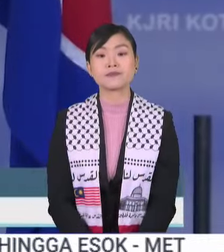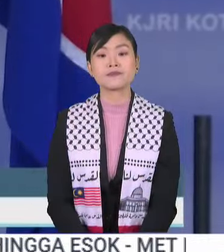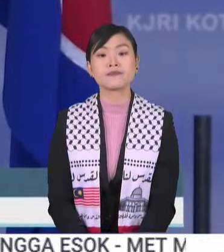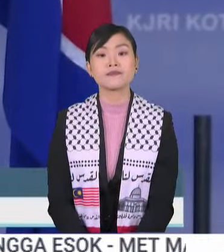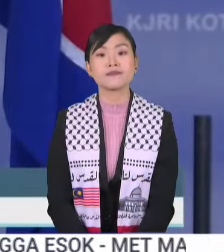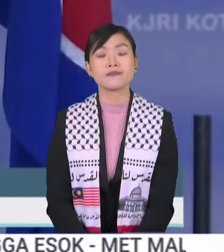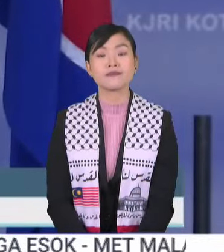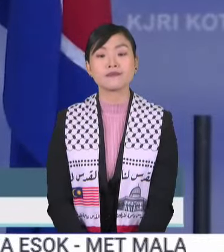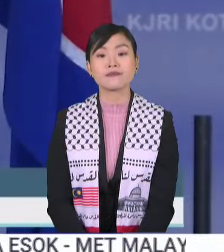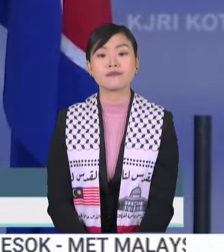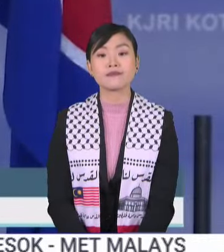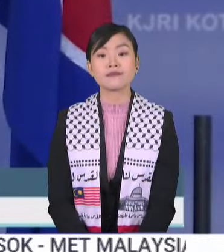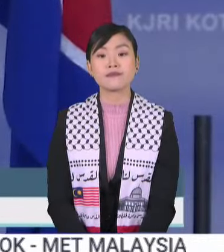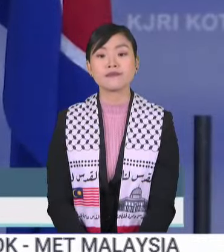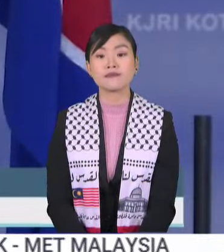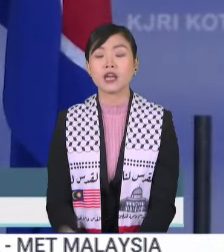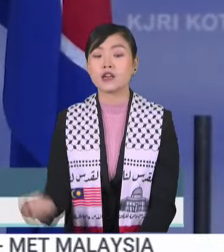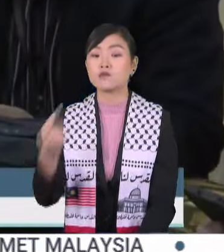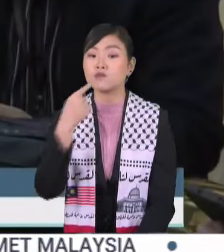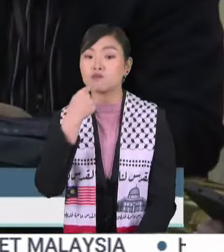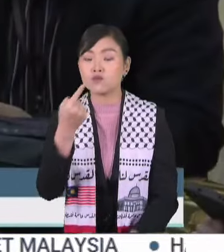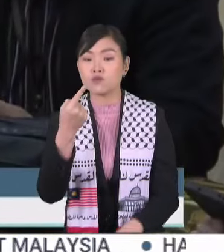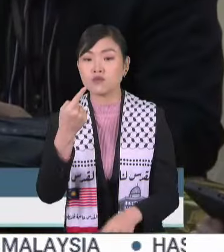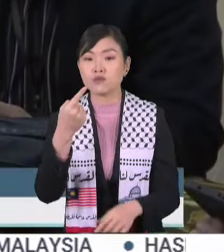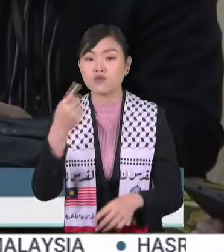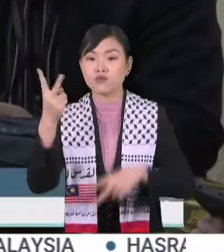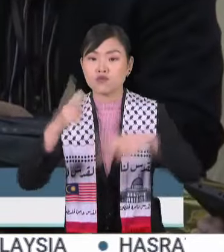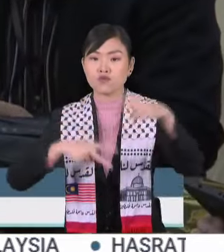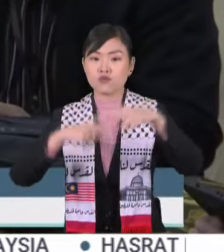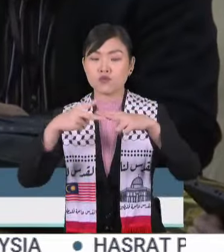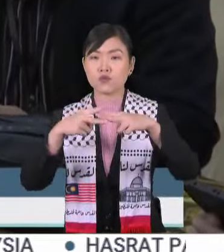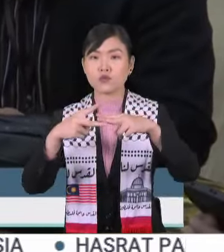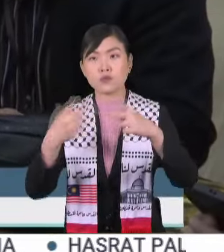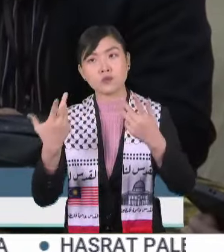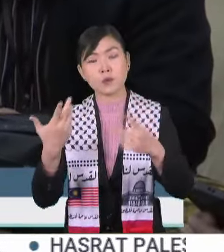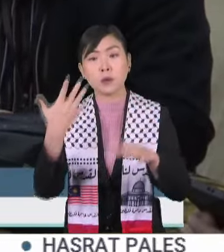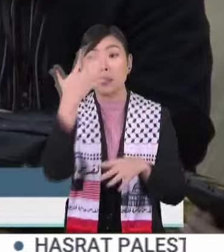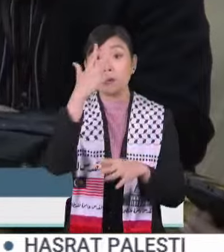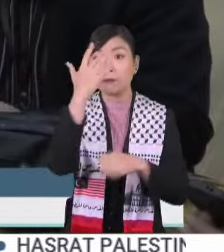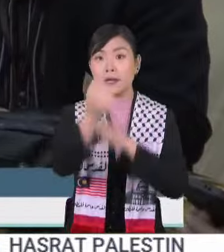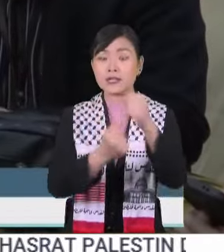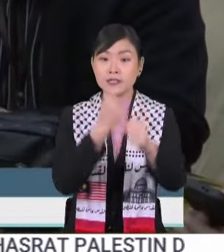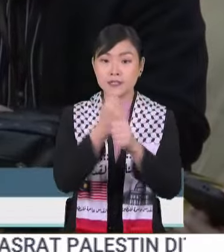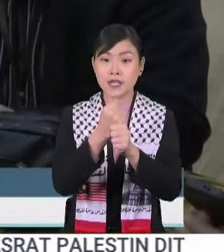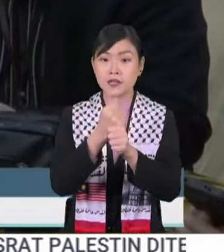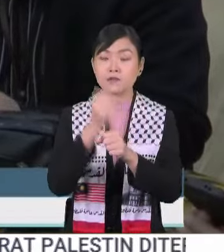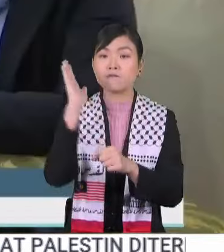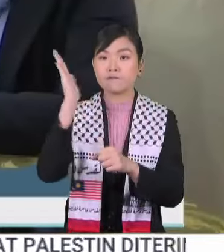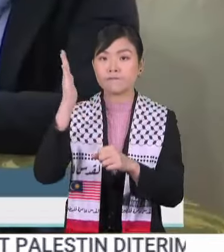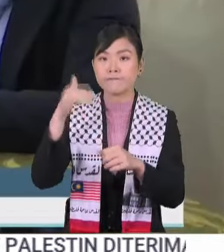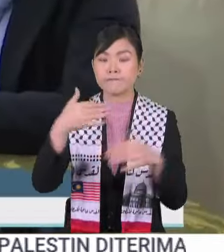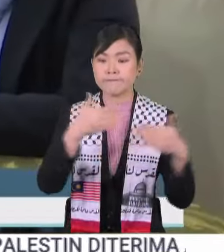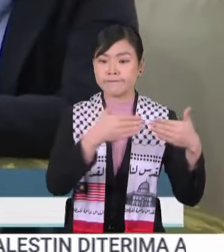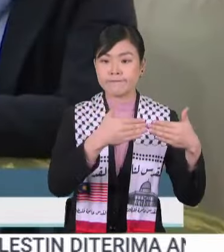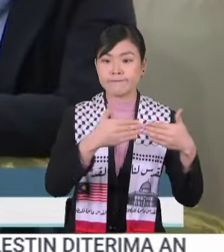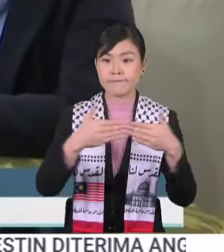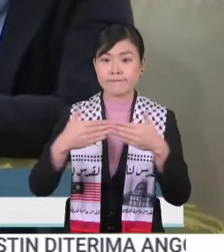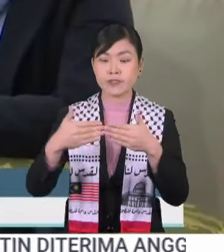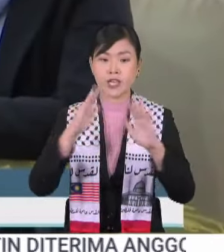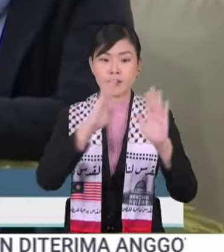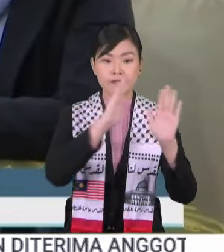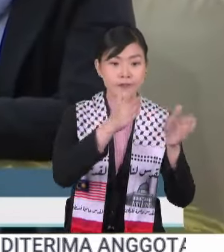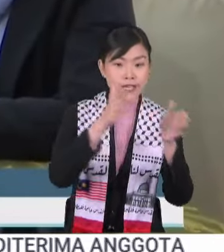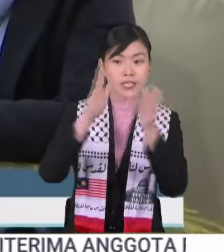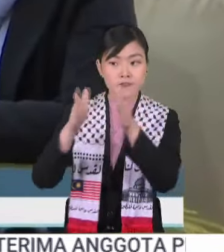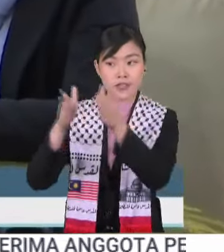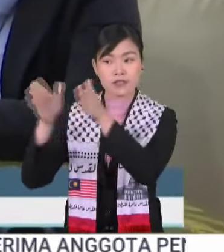depan Rafael berkata pembangunan yang memakan masa sehingga 15 tahun ini akan dijalankan secara berfasa